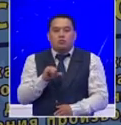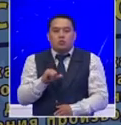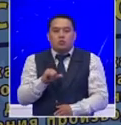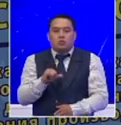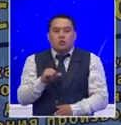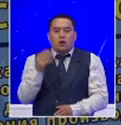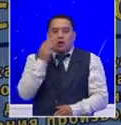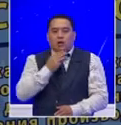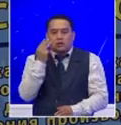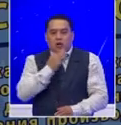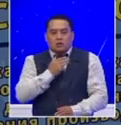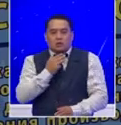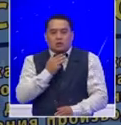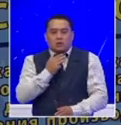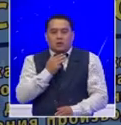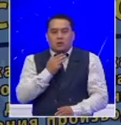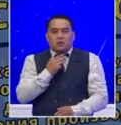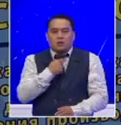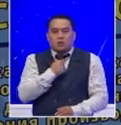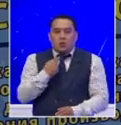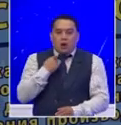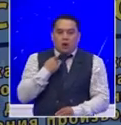Искельдинском, Каратальском, Талдыкургане,